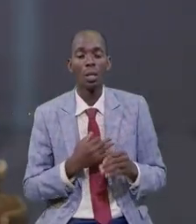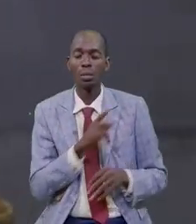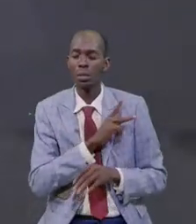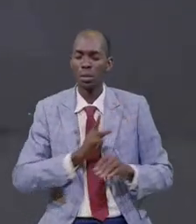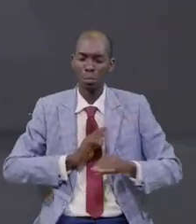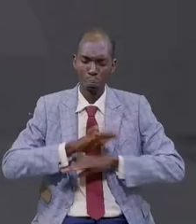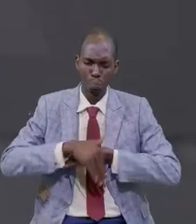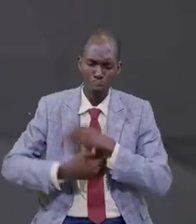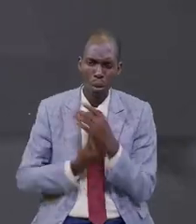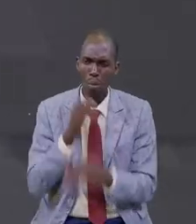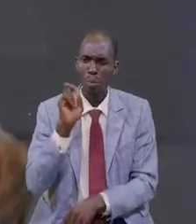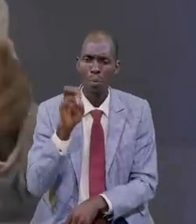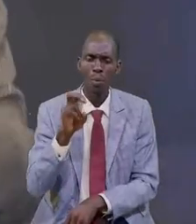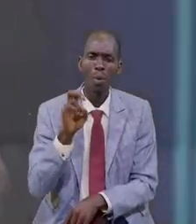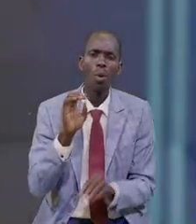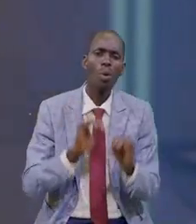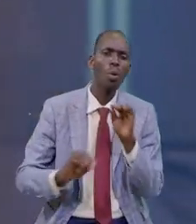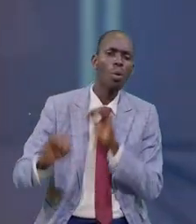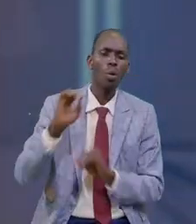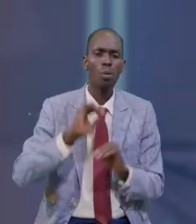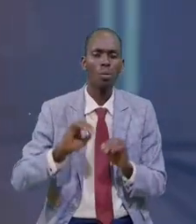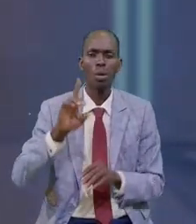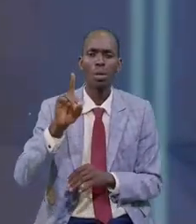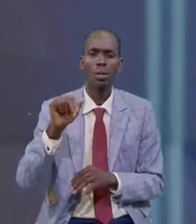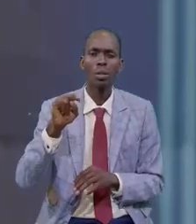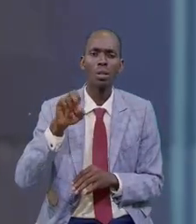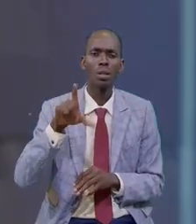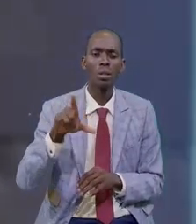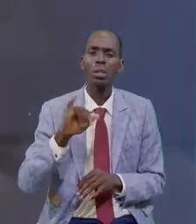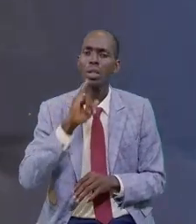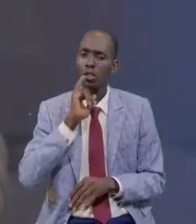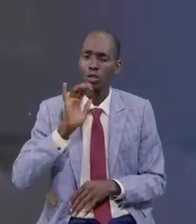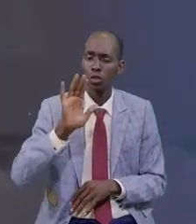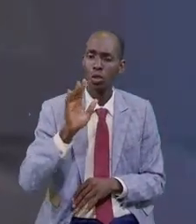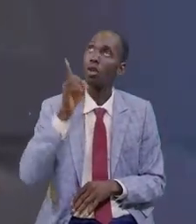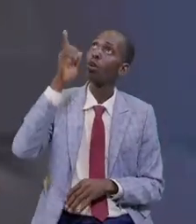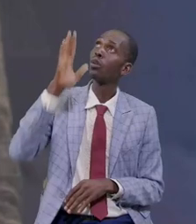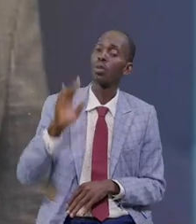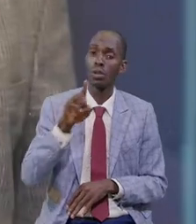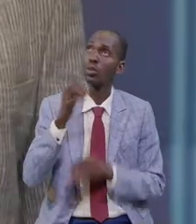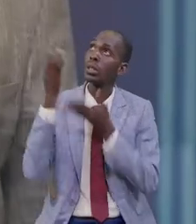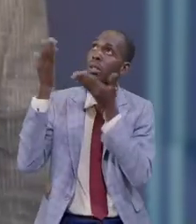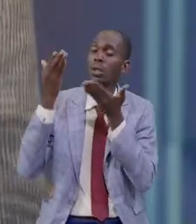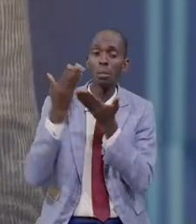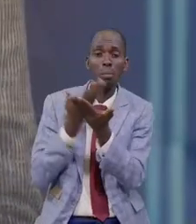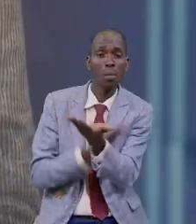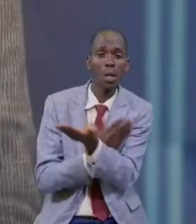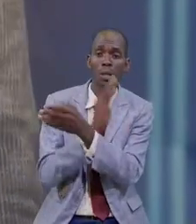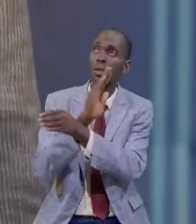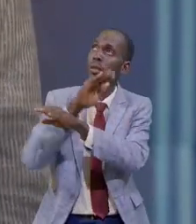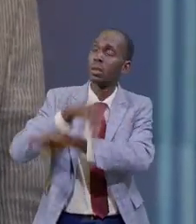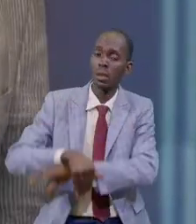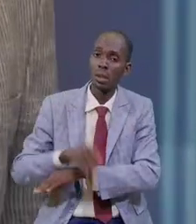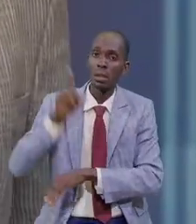position le roi est V dit Oh Daniel est-ce que ton Dieu que tu s nuit et jour a pu te